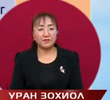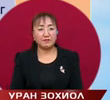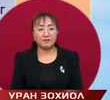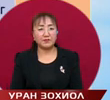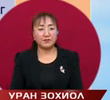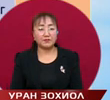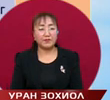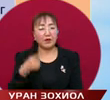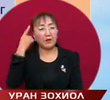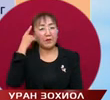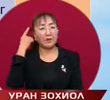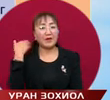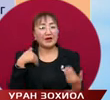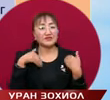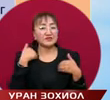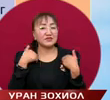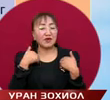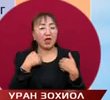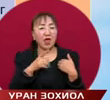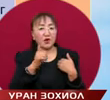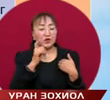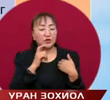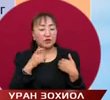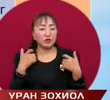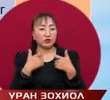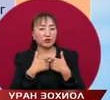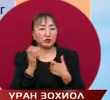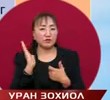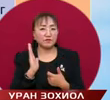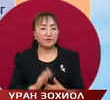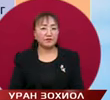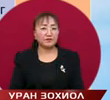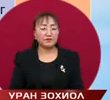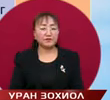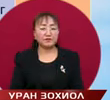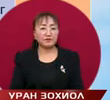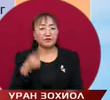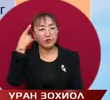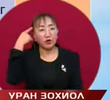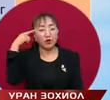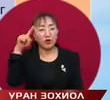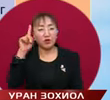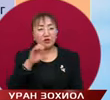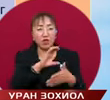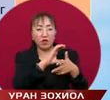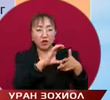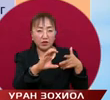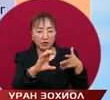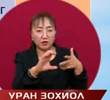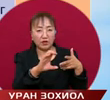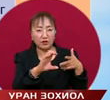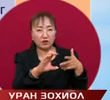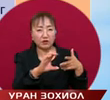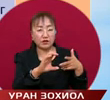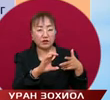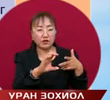За багшигаа хариултаа тулгая. За зохиолын хэсэг. За зохиолын эхэнд хөрөнтөн ягарах бодрого нь